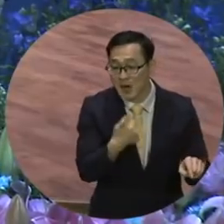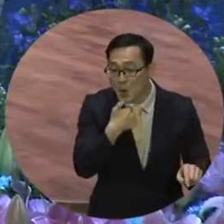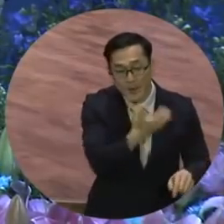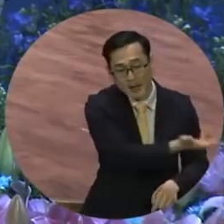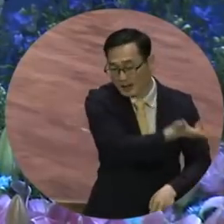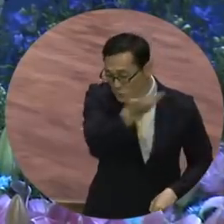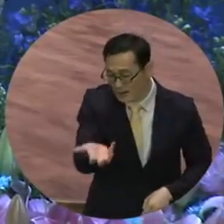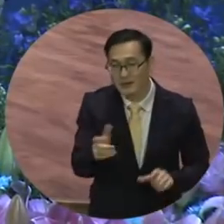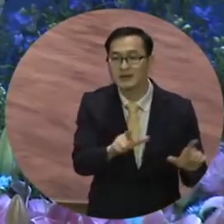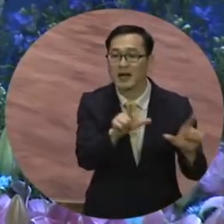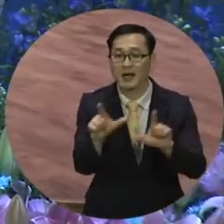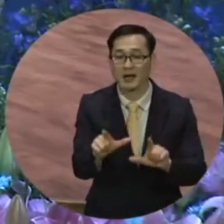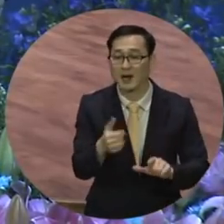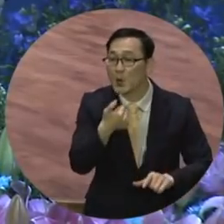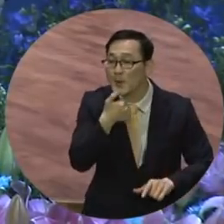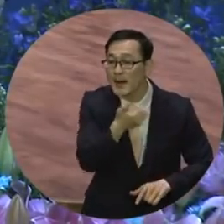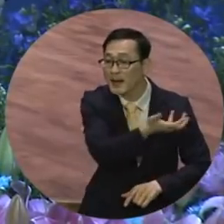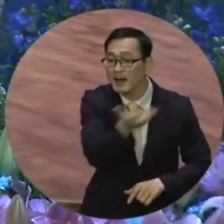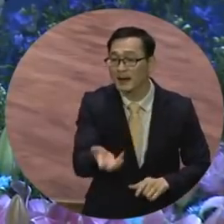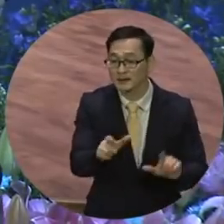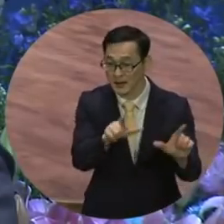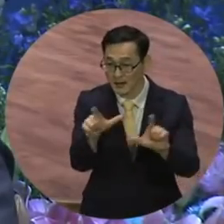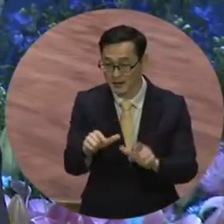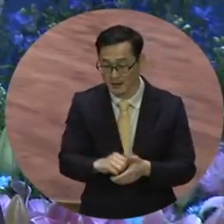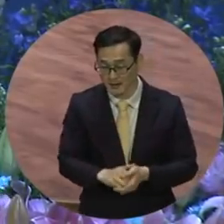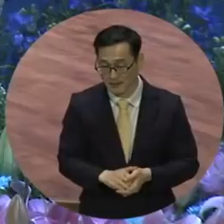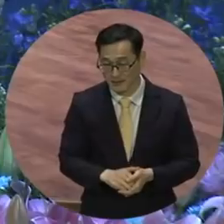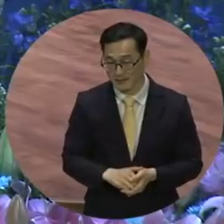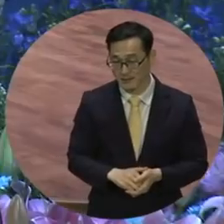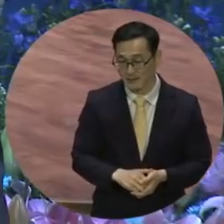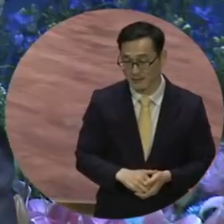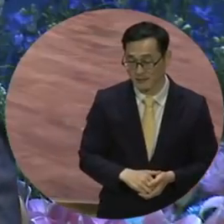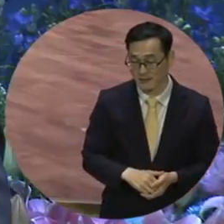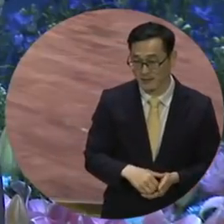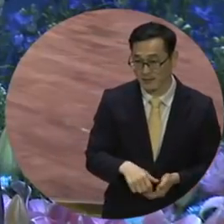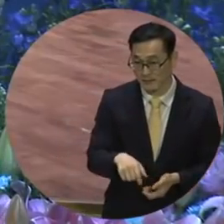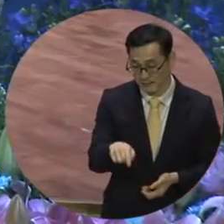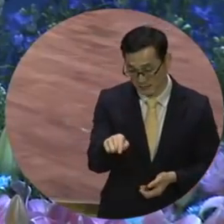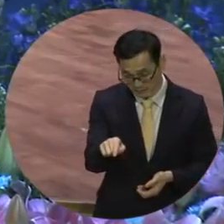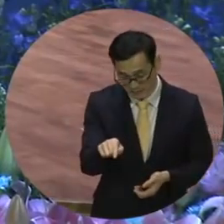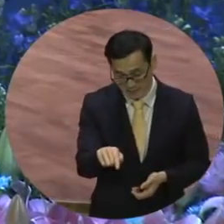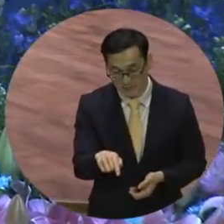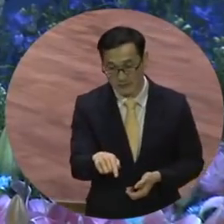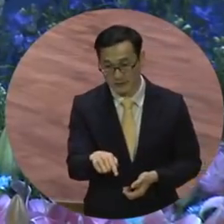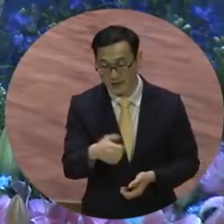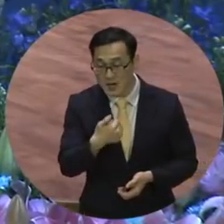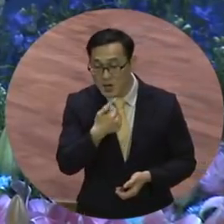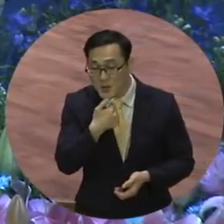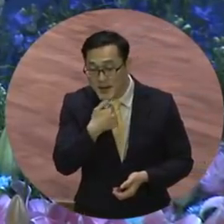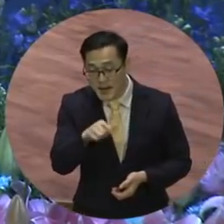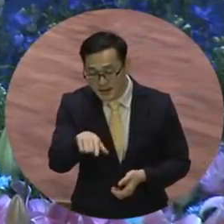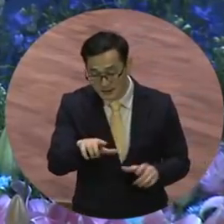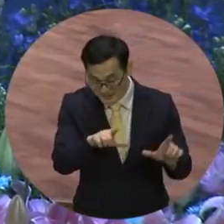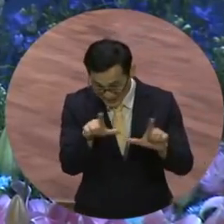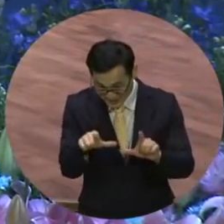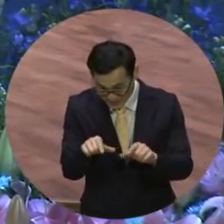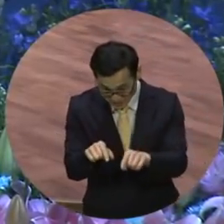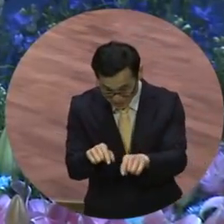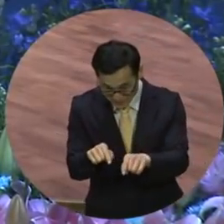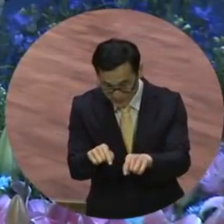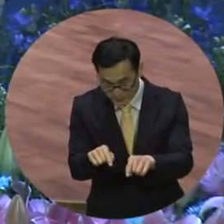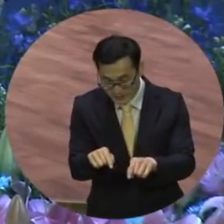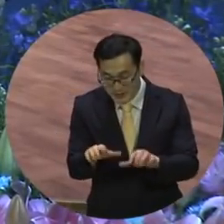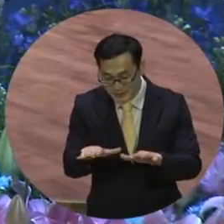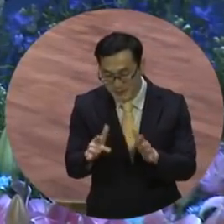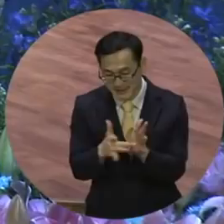살아. 근데 이들이 새롭게 그렇게 참으로 이 예수를 믿고 신앙생활을